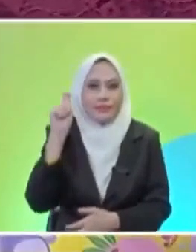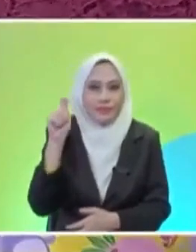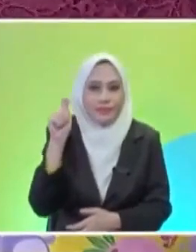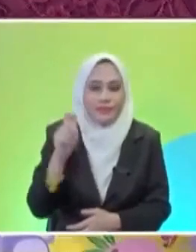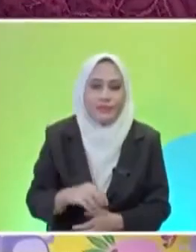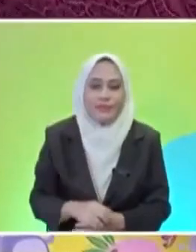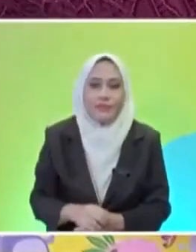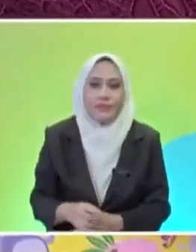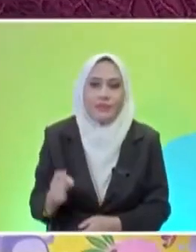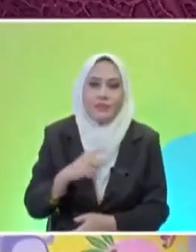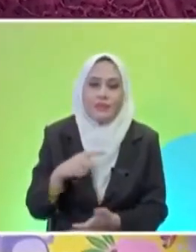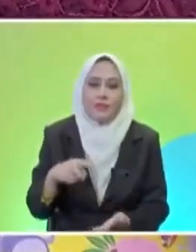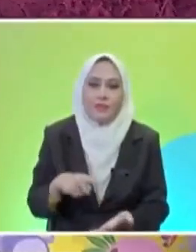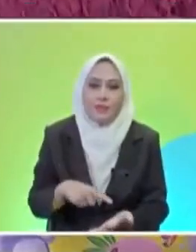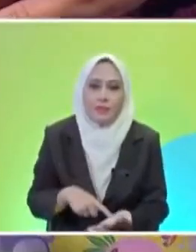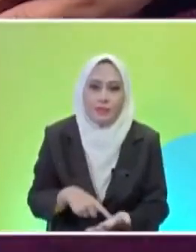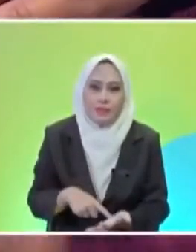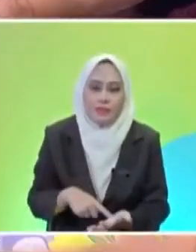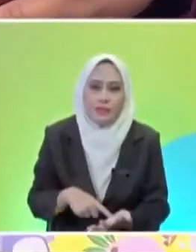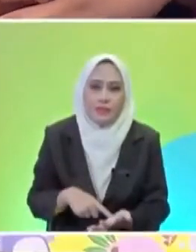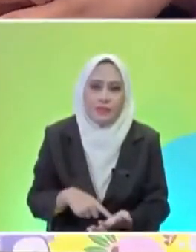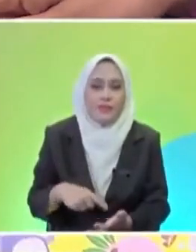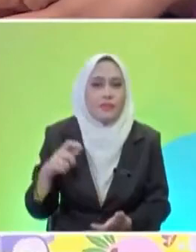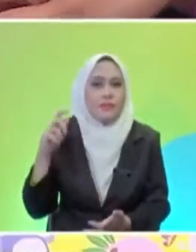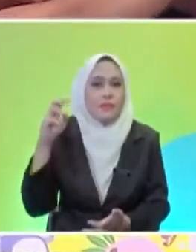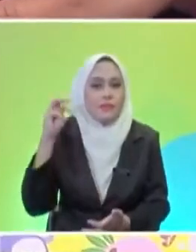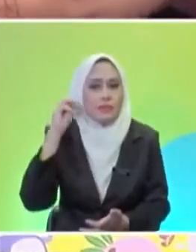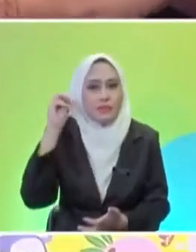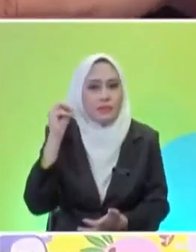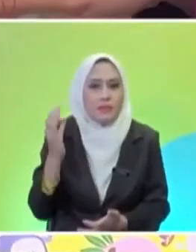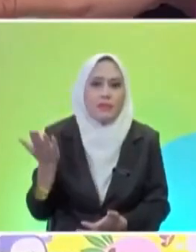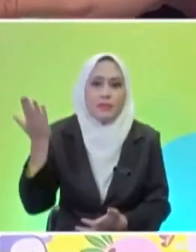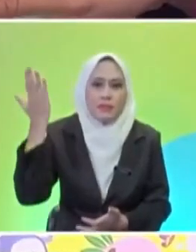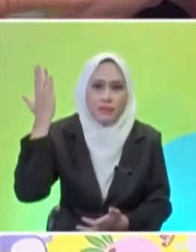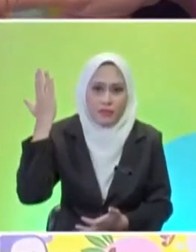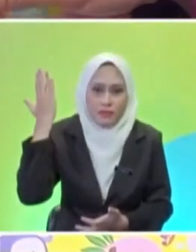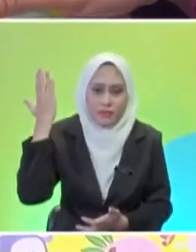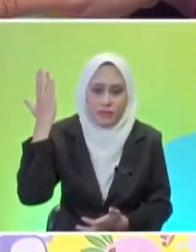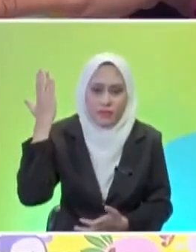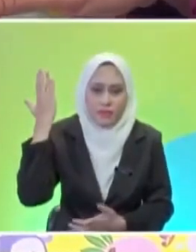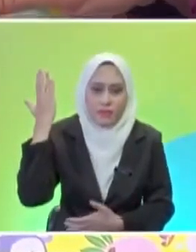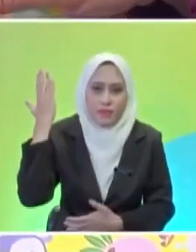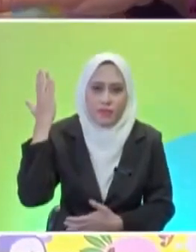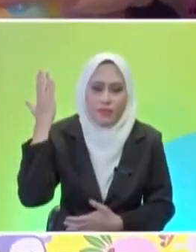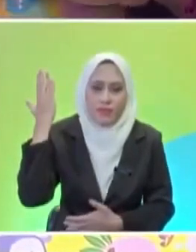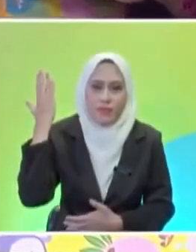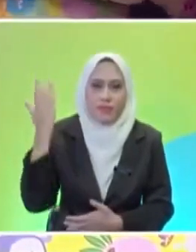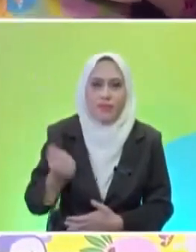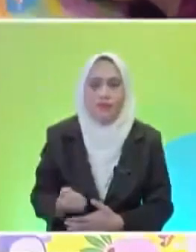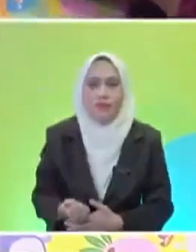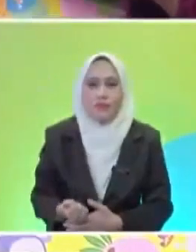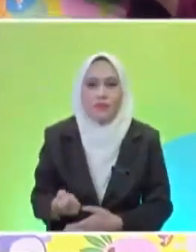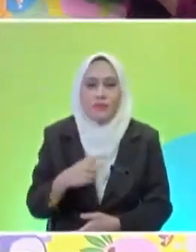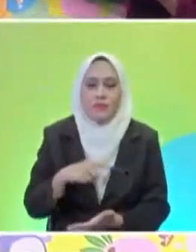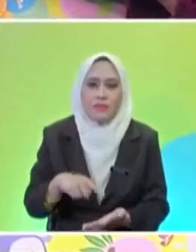kedua. Kalau hari ini hari Jumaat, semalam. Semalam. Kalau hari ini